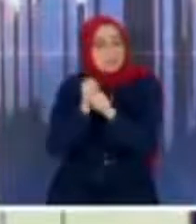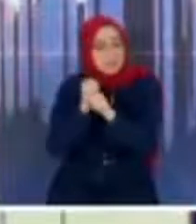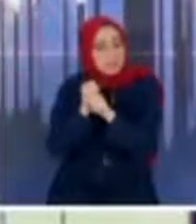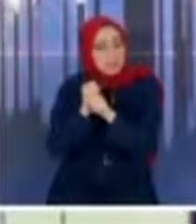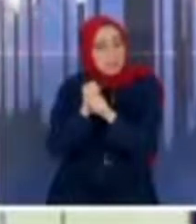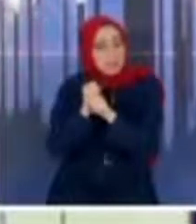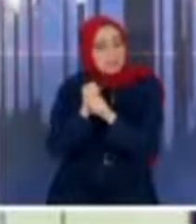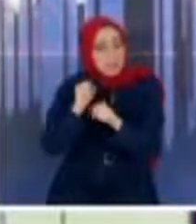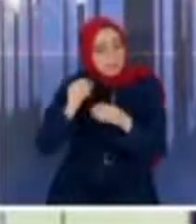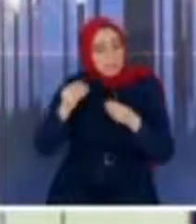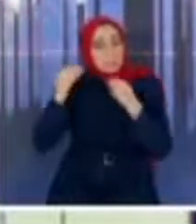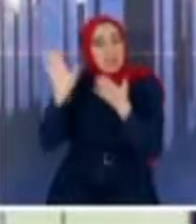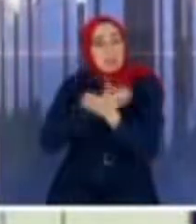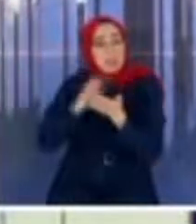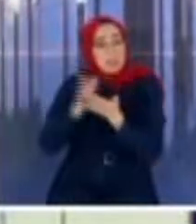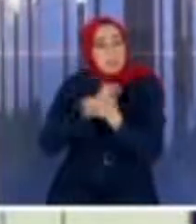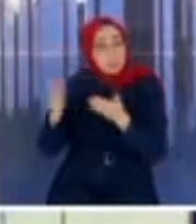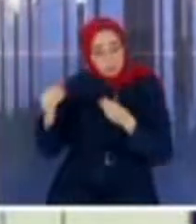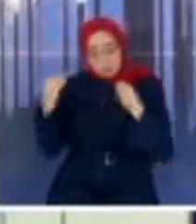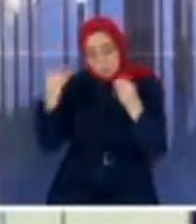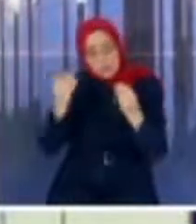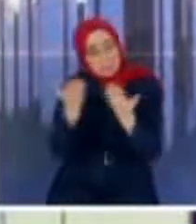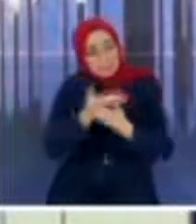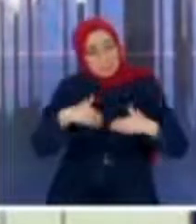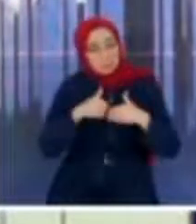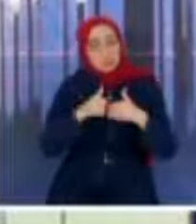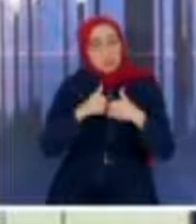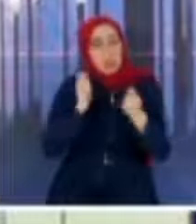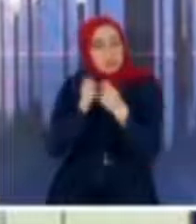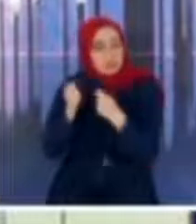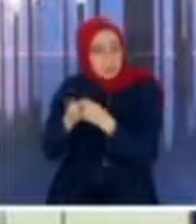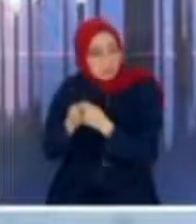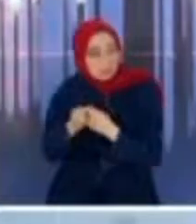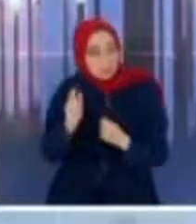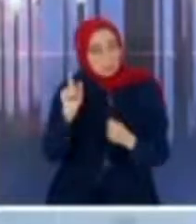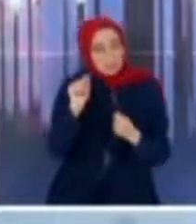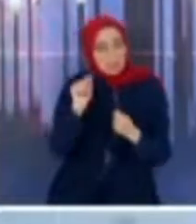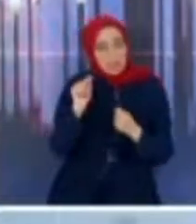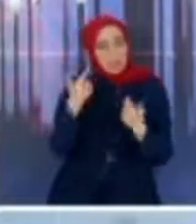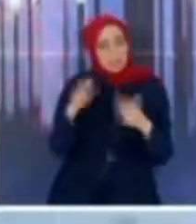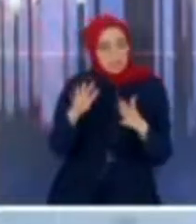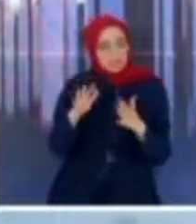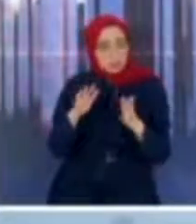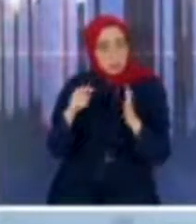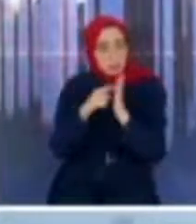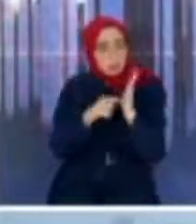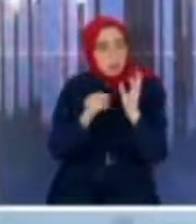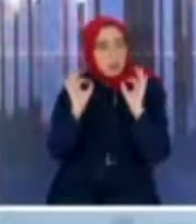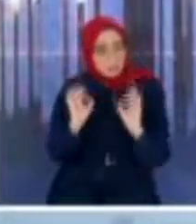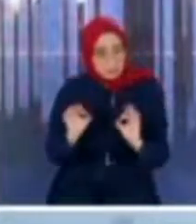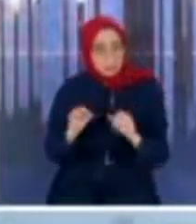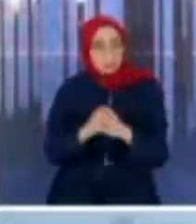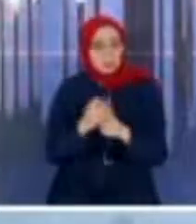نحن للمشروع نتاعنا هذا. دونك حسب الظروف كان نحن وصلنا تحصلنا يعني على على على ما قال حسب الهيئه نتاعها، معناها قداش